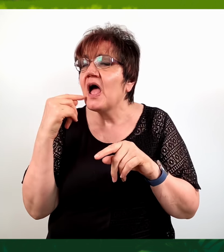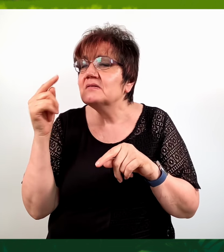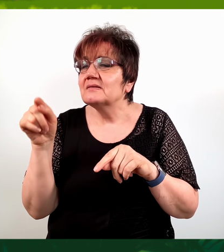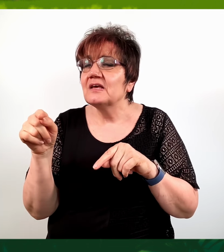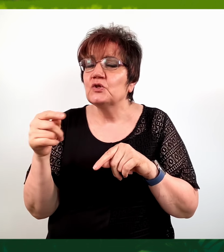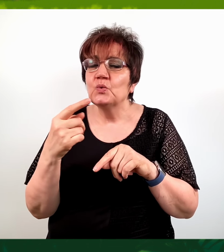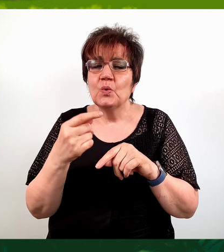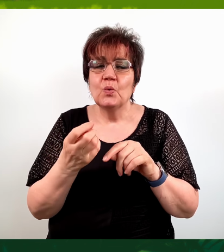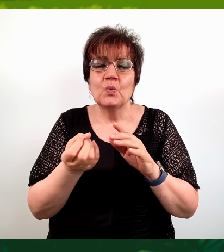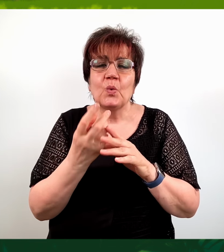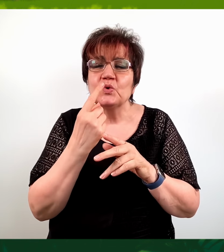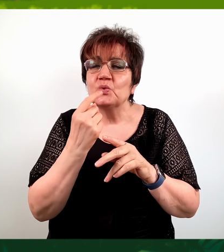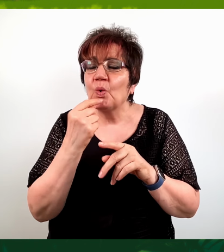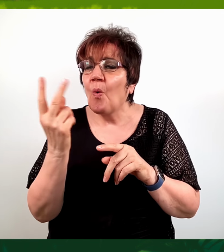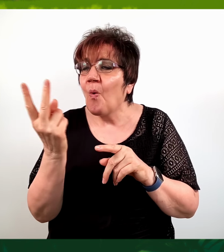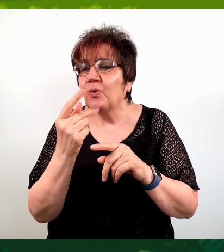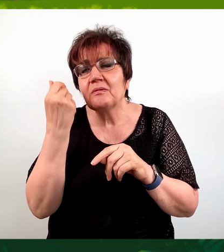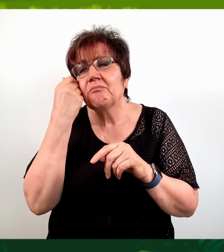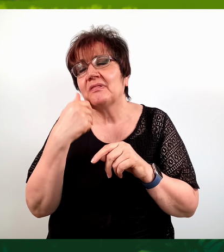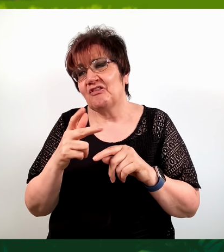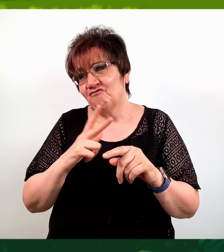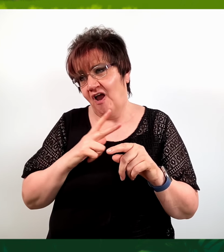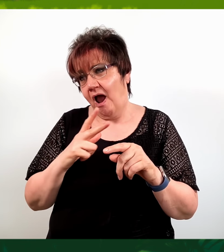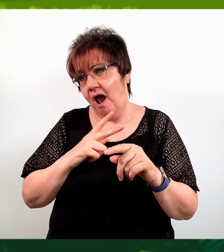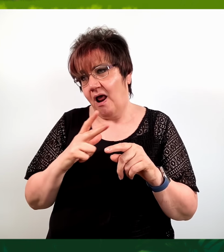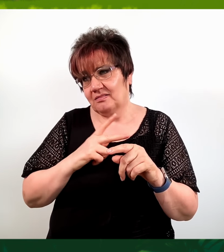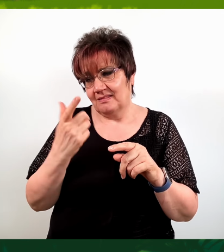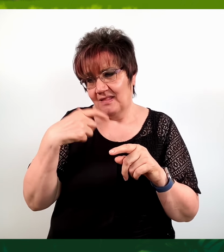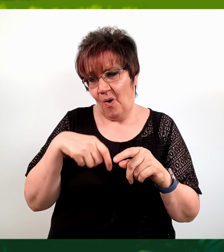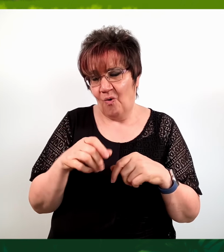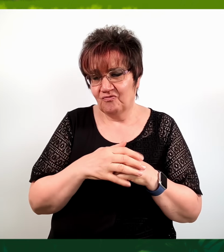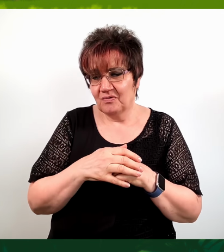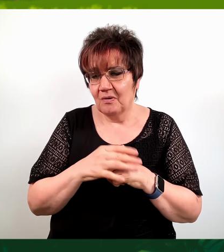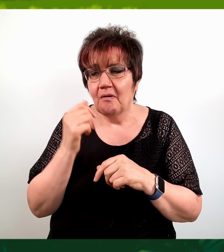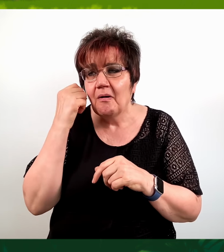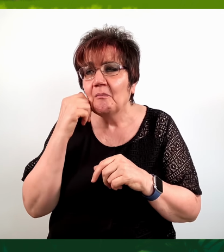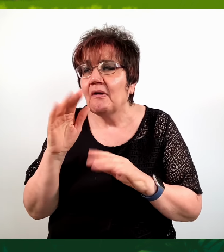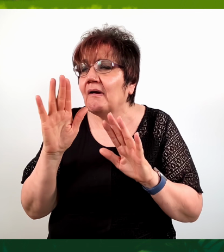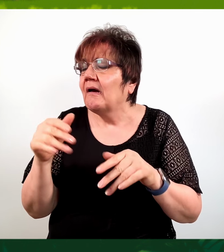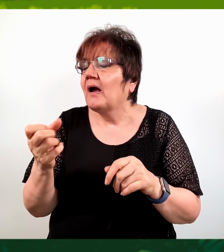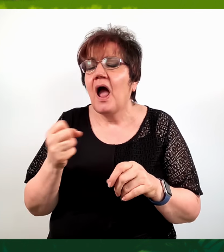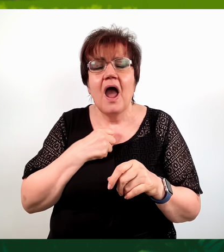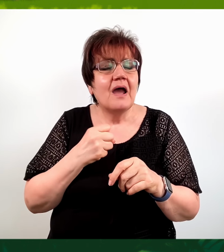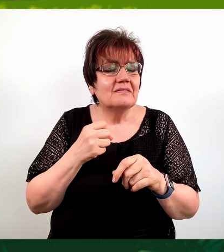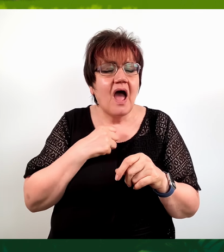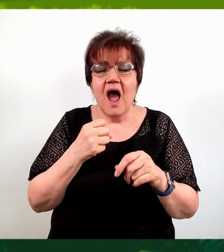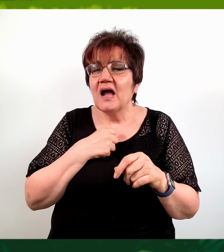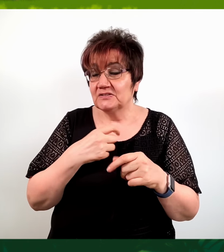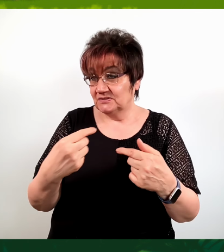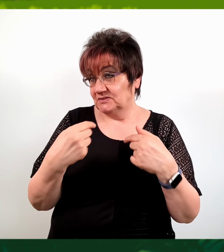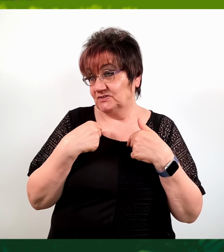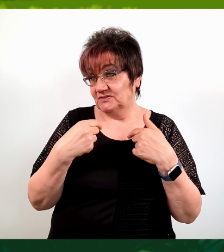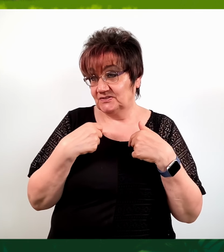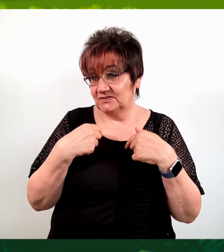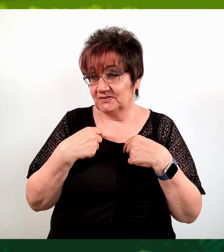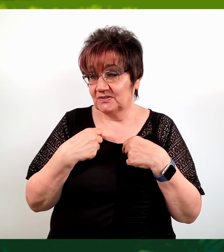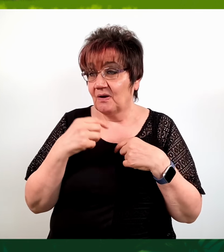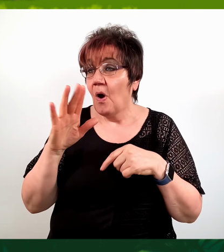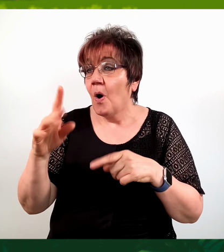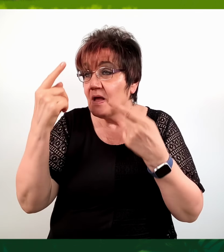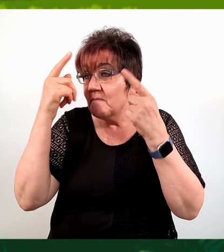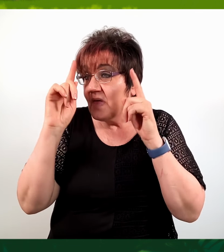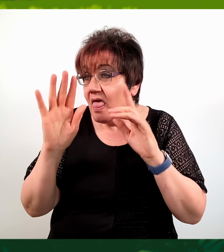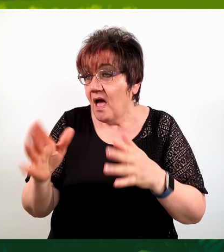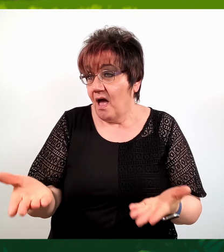Schneeweißchen und Rosenrot, bitte wartet doch auf mich, habt keine Angst, ich bin es doch,